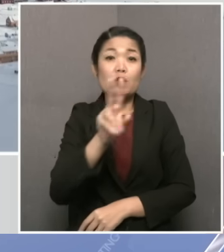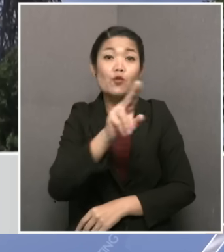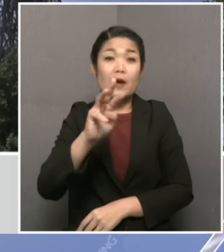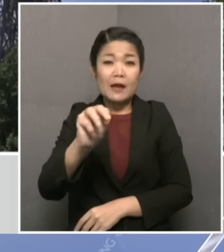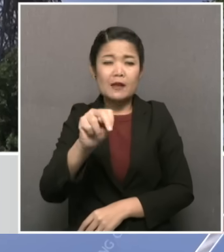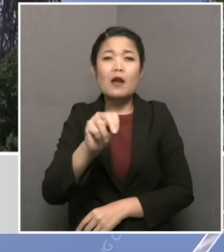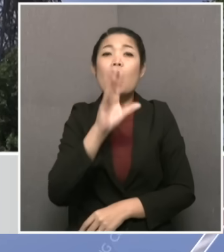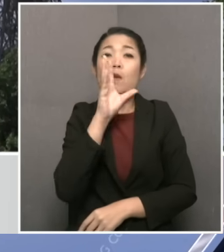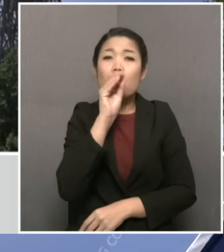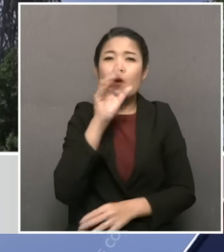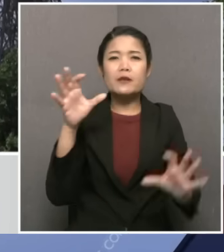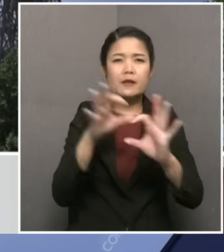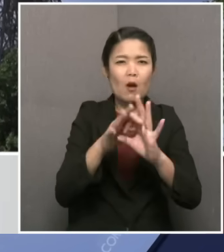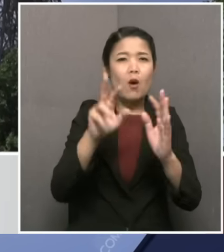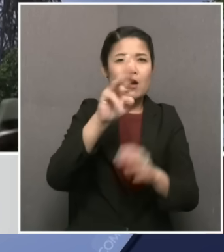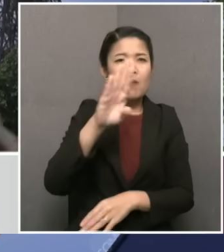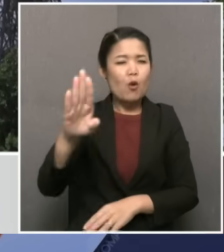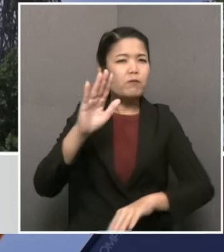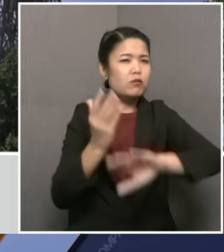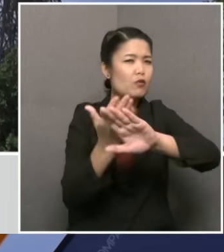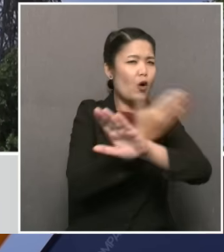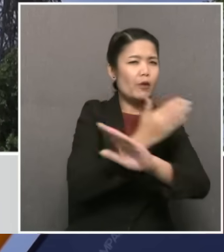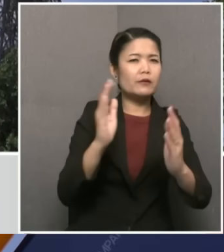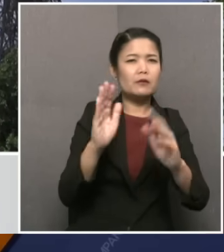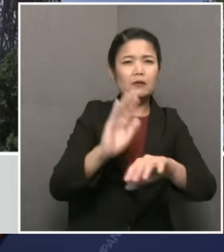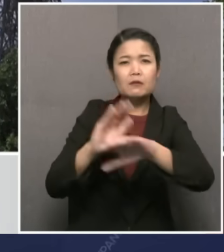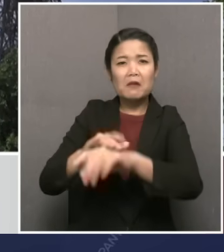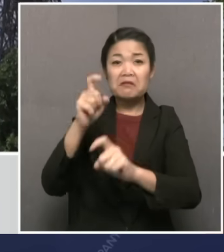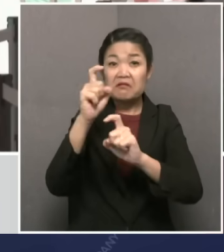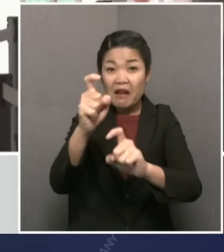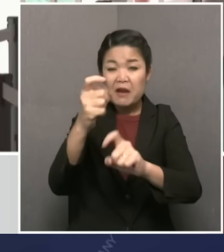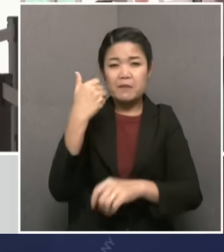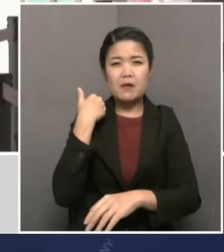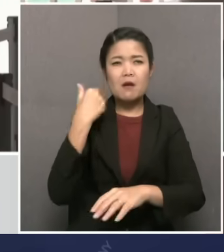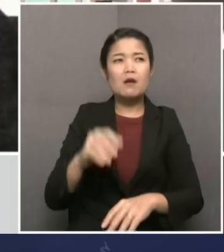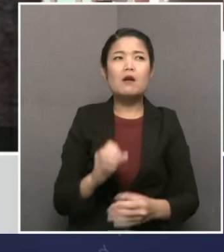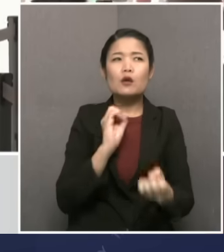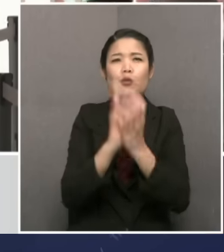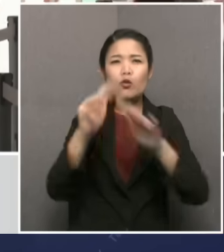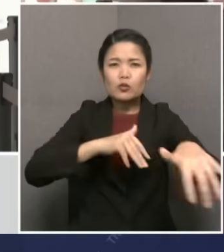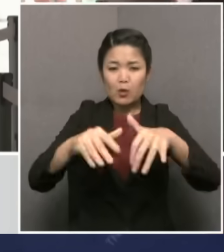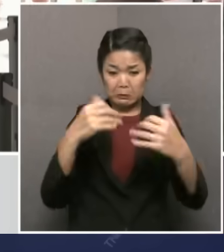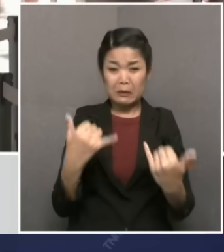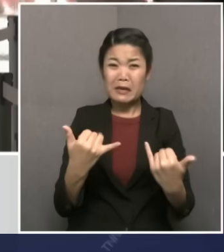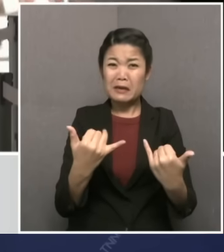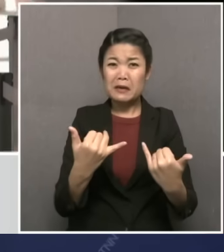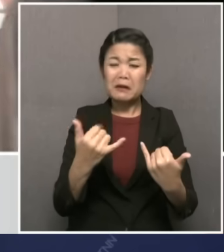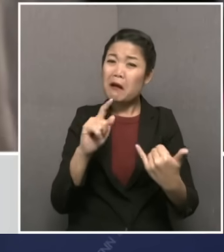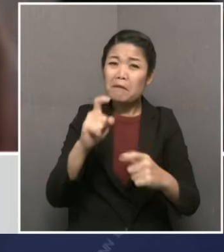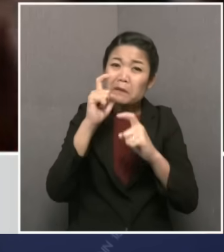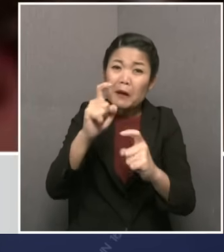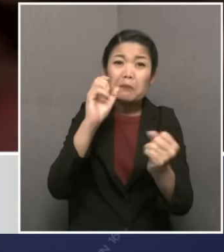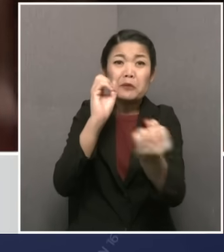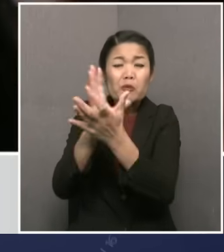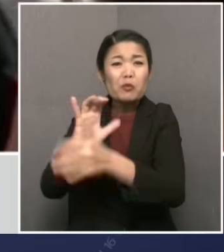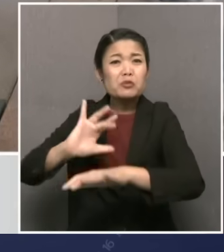ลกเนี่ยจะต้องมีระบบการเตือนภัยล่วงหน้าเพื่อลดความสูญเสียที่จะเกิดขึ้นกับประชากรแต่ดูเหมือนว่าตอนนี้เนี่ยภัยธรรมชาติที่เกิดขึ้น